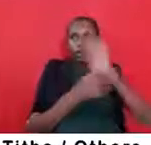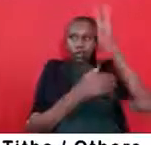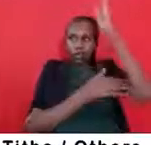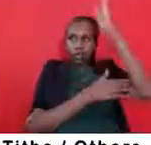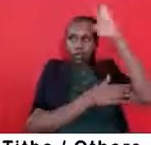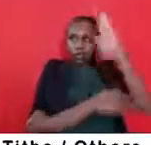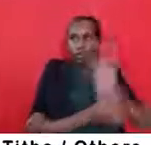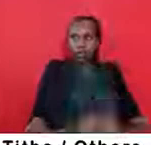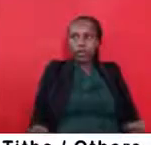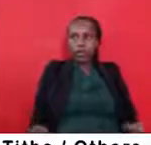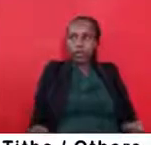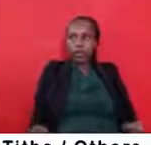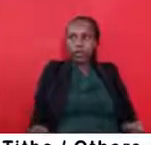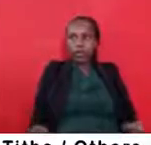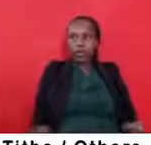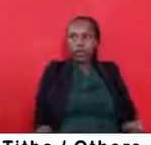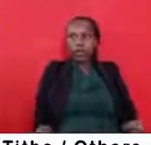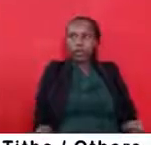Mungu. Shukran.